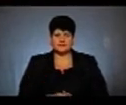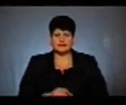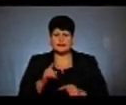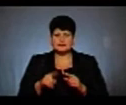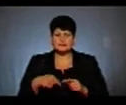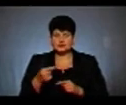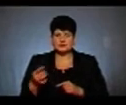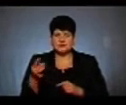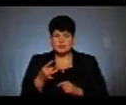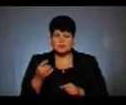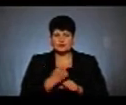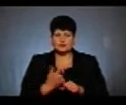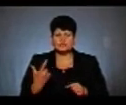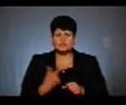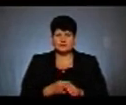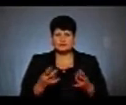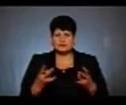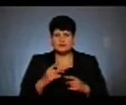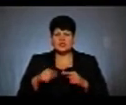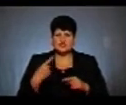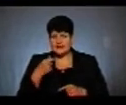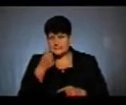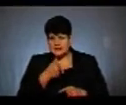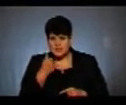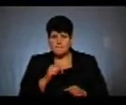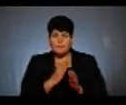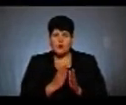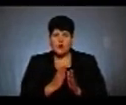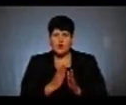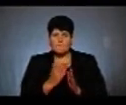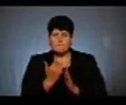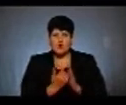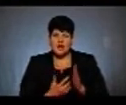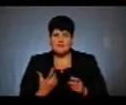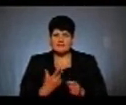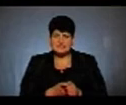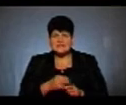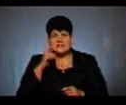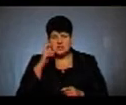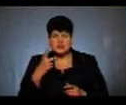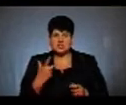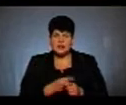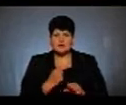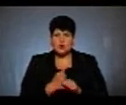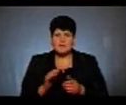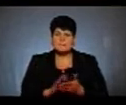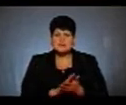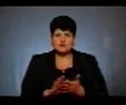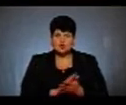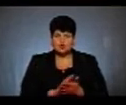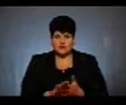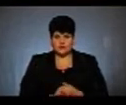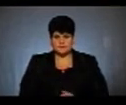Наступного разу робити щеплення Дані потрібно за рік. Програма з вакцинації від сказу державна. Щеплення роблять безкоштовно, каже